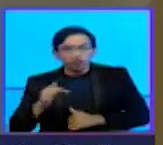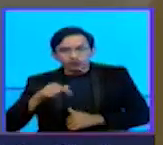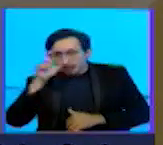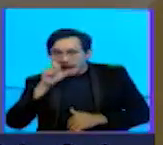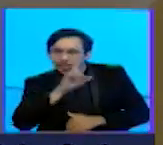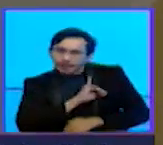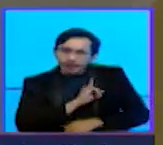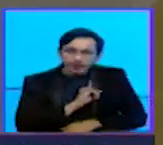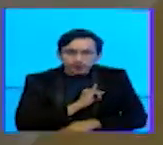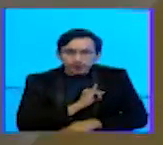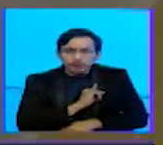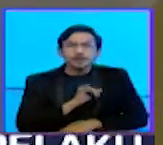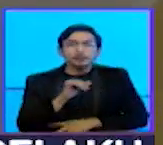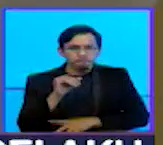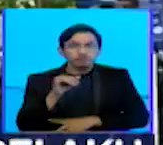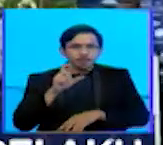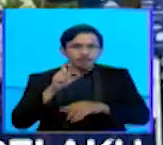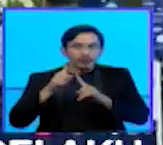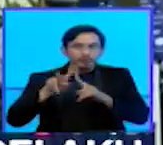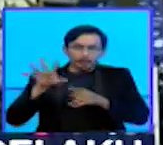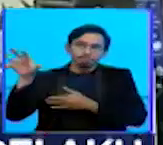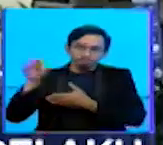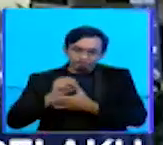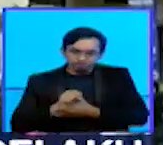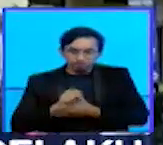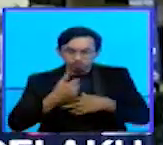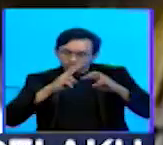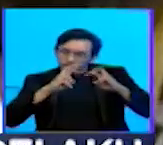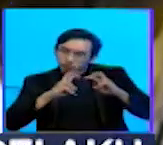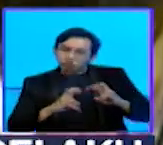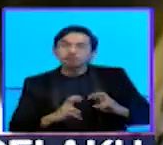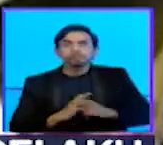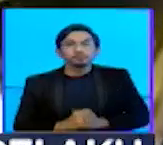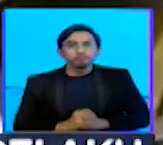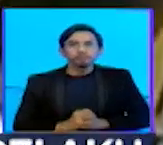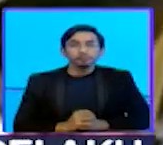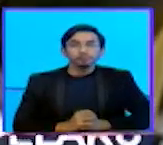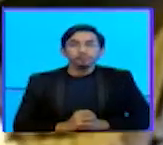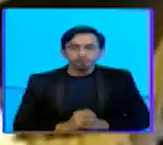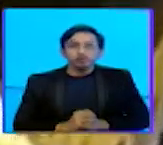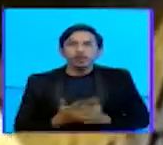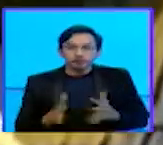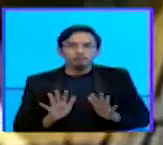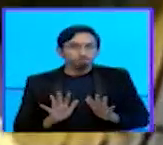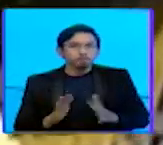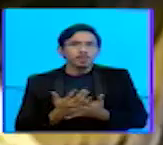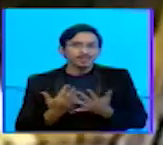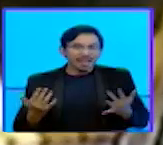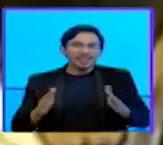rekaman kamera CCTV. Mengantisipasi aksi kejahatan, polisi menghimbau masyarakat untuk tidak meninggalkan barang berharga di dalam